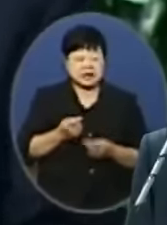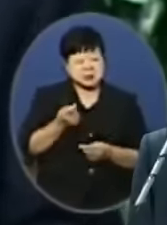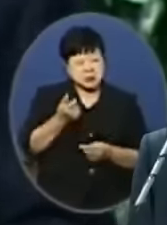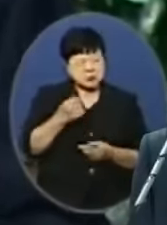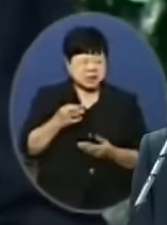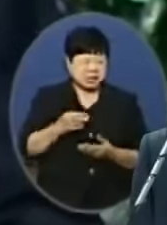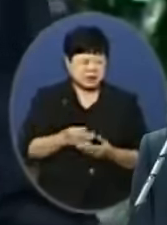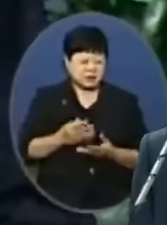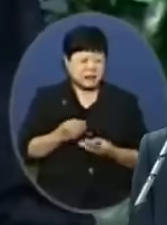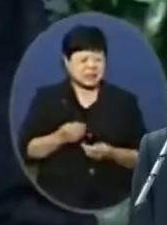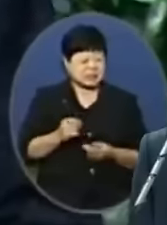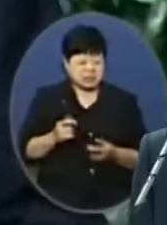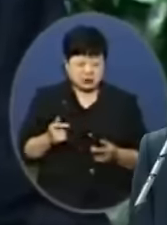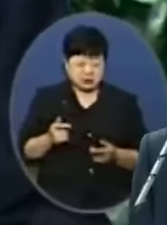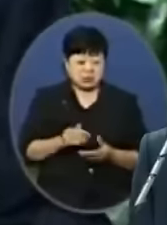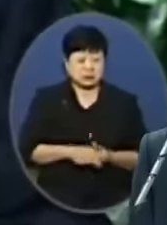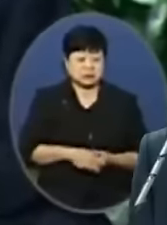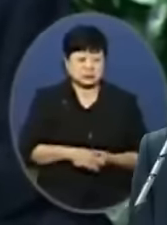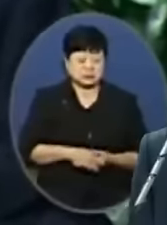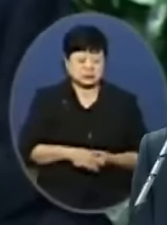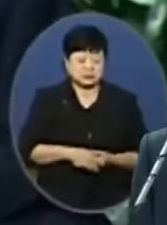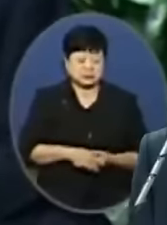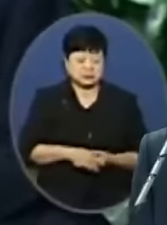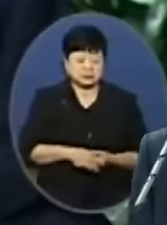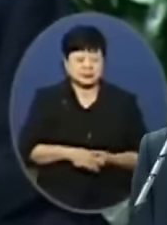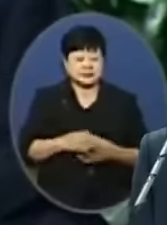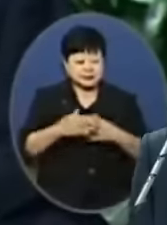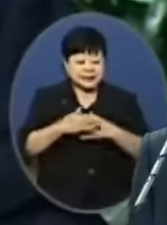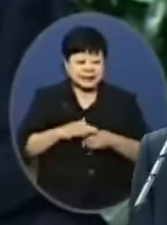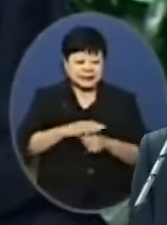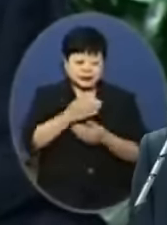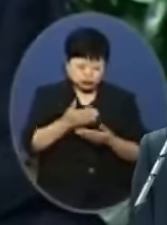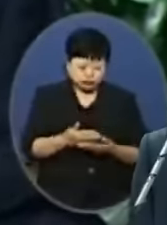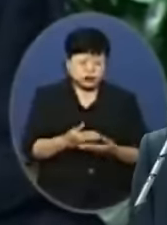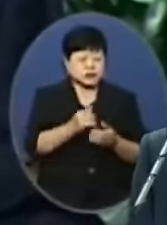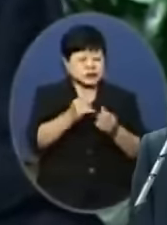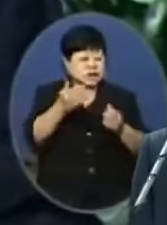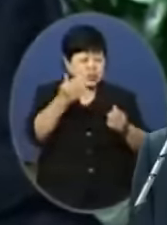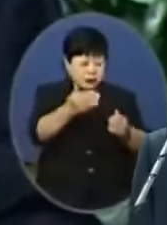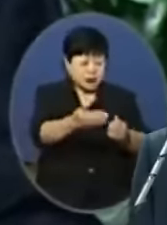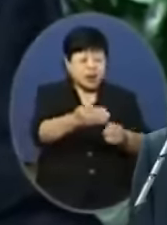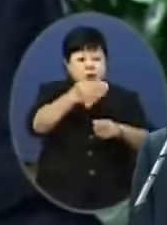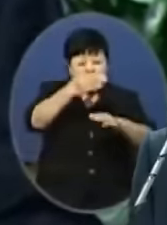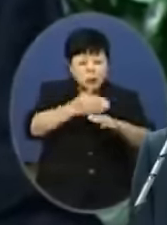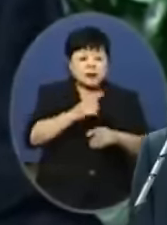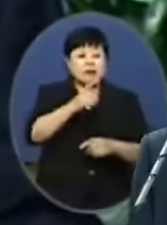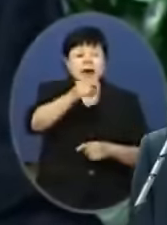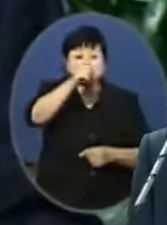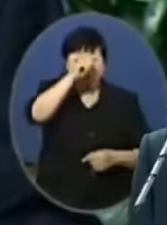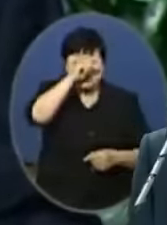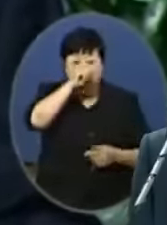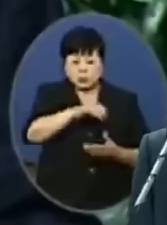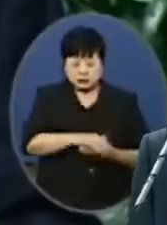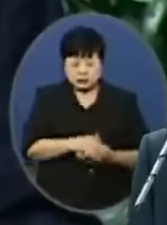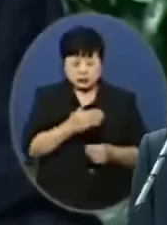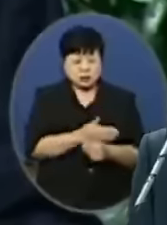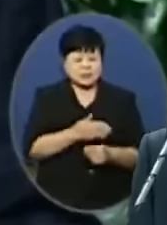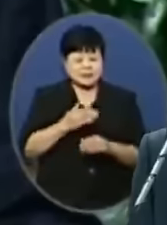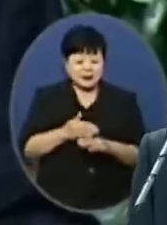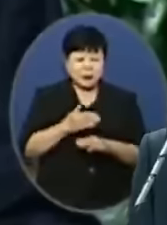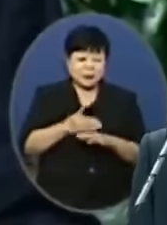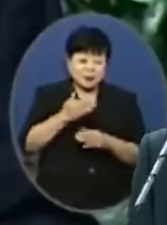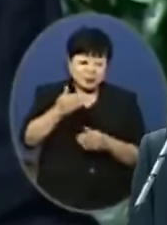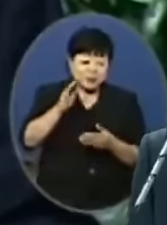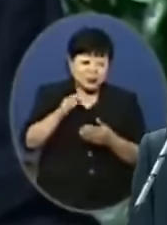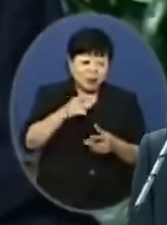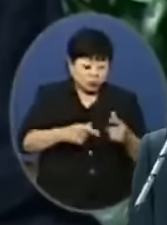그러나 열등의식이 어떻게 무슨 필요가 있습니까? 나를 사랑해서 주는 사람에게 고맙다고 아주 흥감을 떨고 나면 그